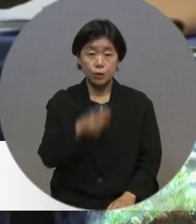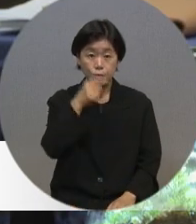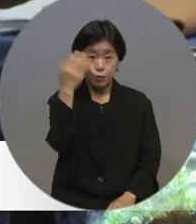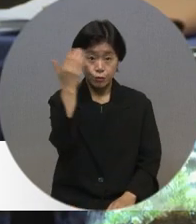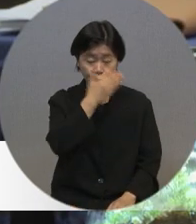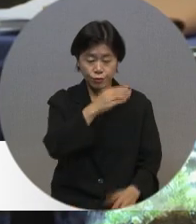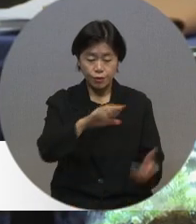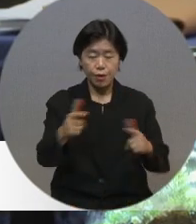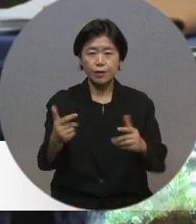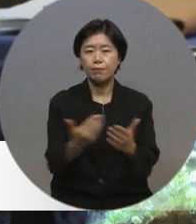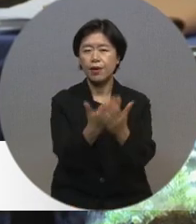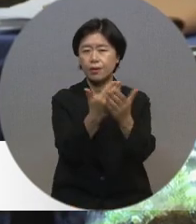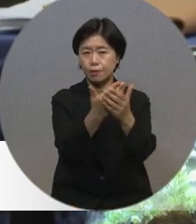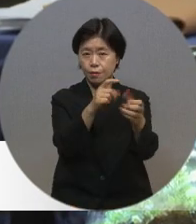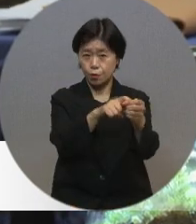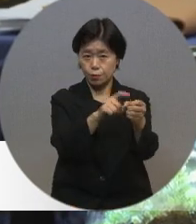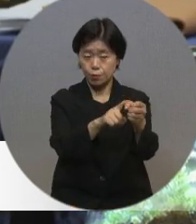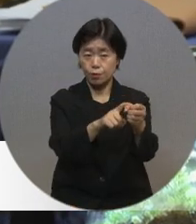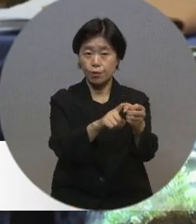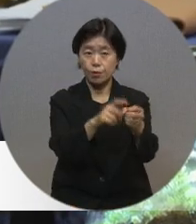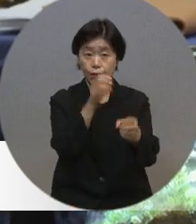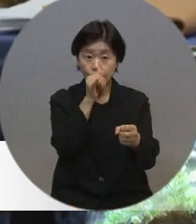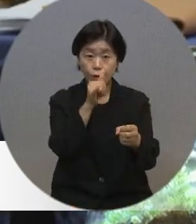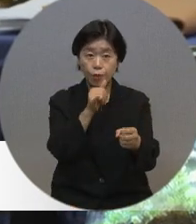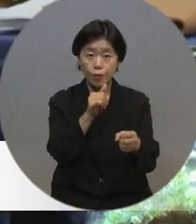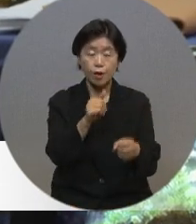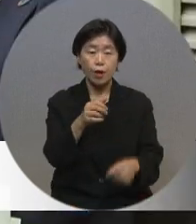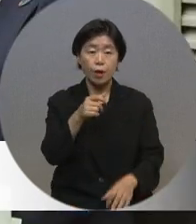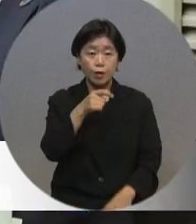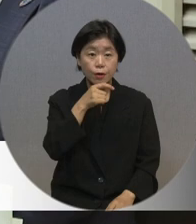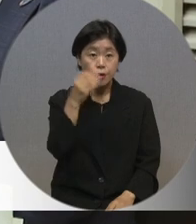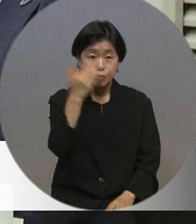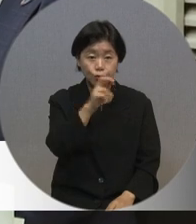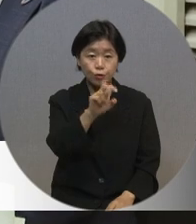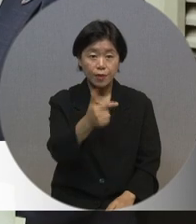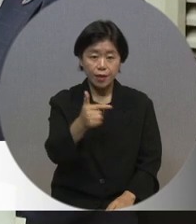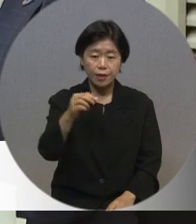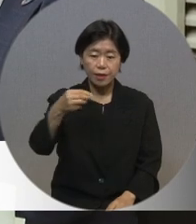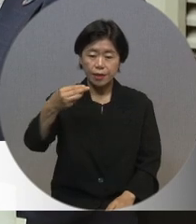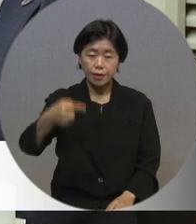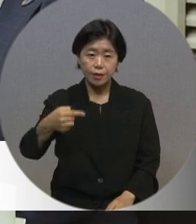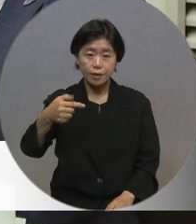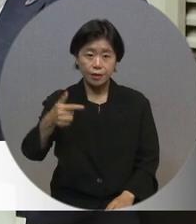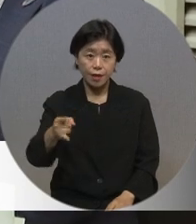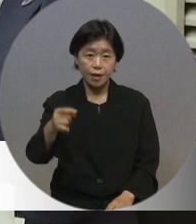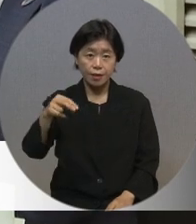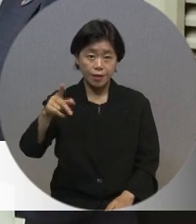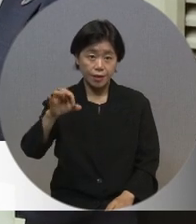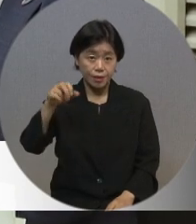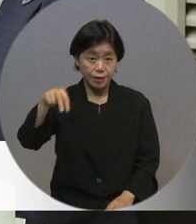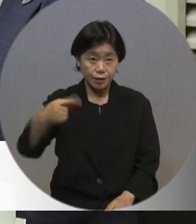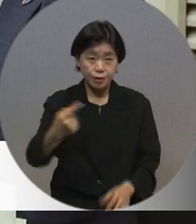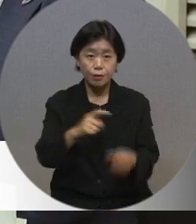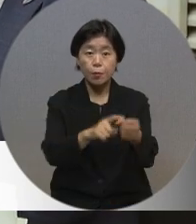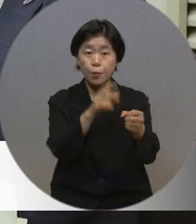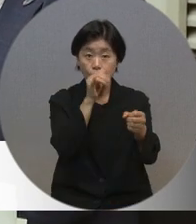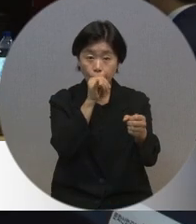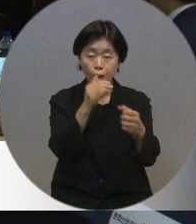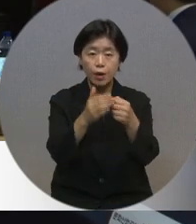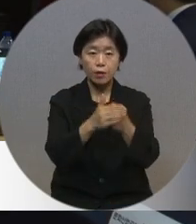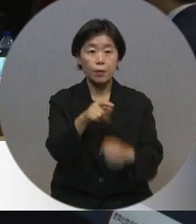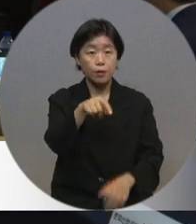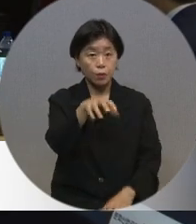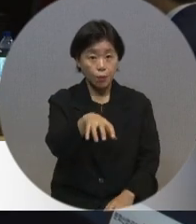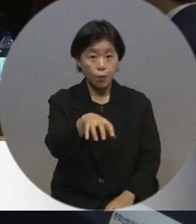여수의 균형 발전을 핵심으로 한 여수만 르네상스 실현을 비전으로 삼고 있는 만큼 대규모 아쿠아 가든이